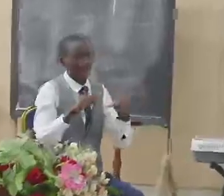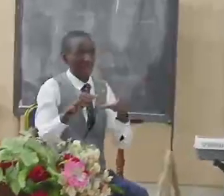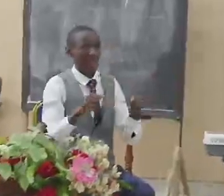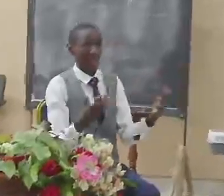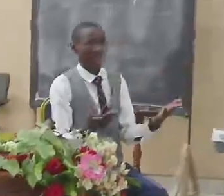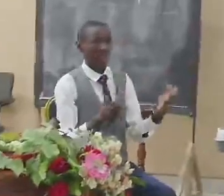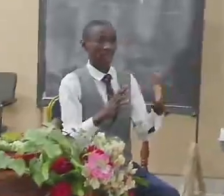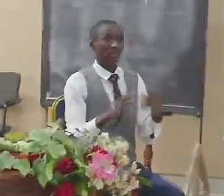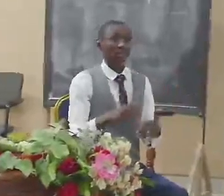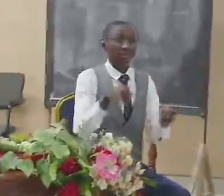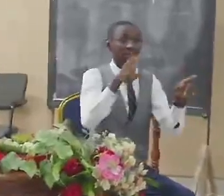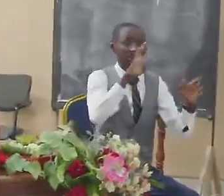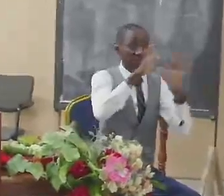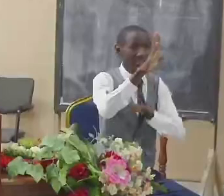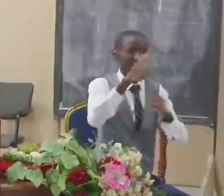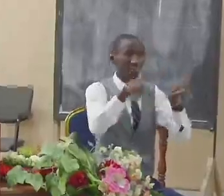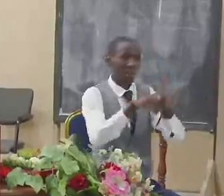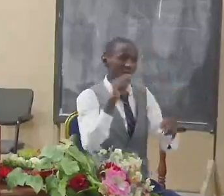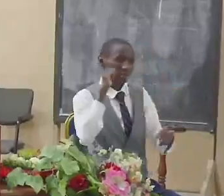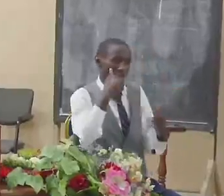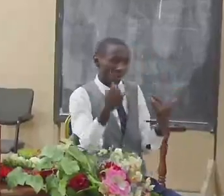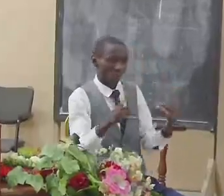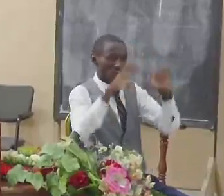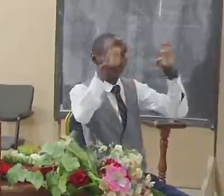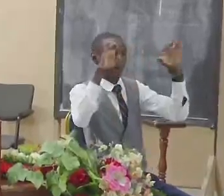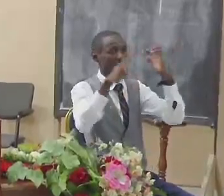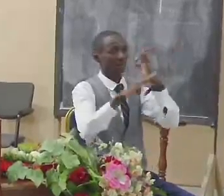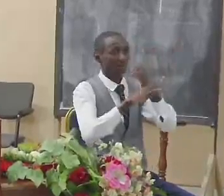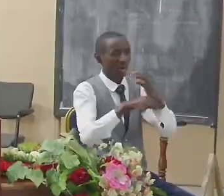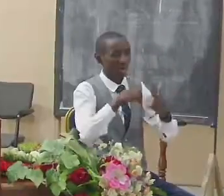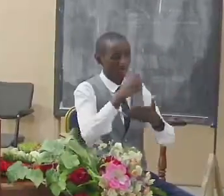kutenda. Yule jana, leo na hata milele.